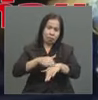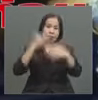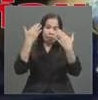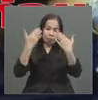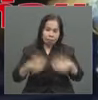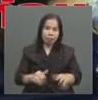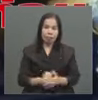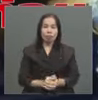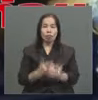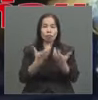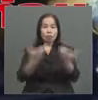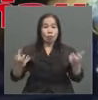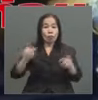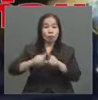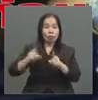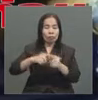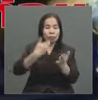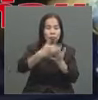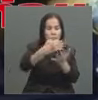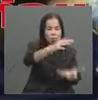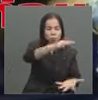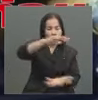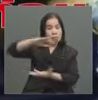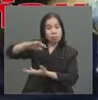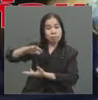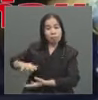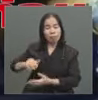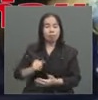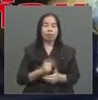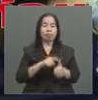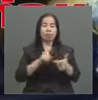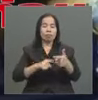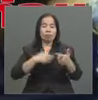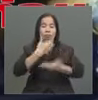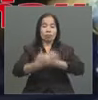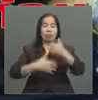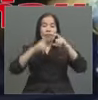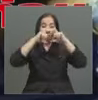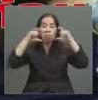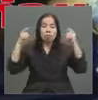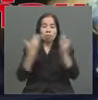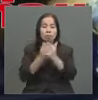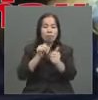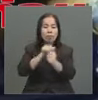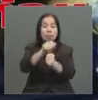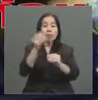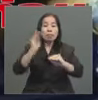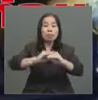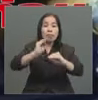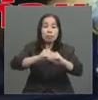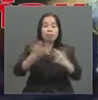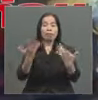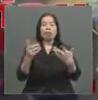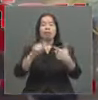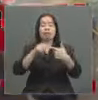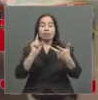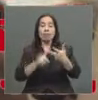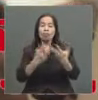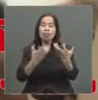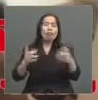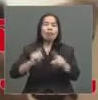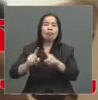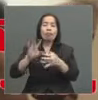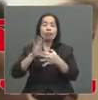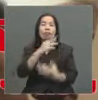กักตุนสินค้าหรือเรื่องของการขายหน้ากากอนามัยเกินควรหรือเวชภัณฑ์อื่นเมื่อวาน